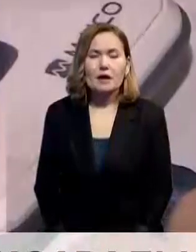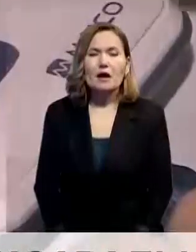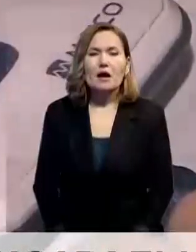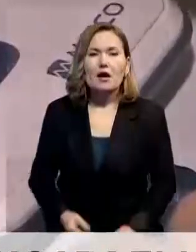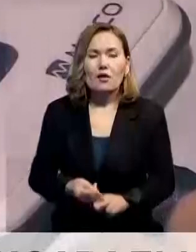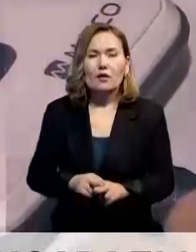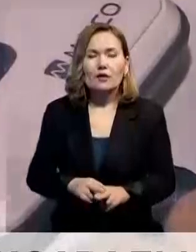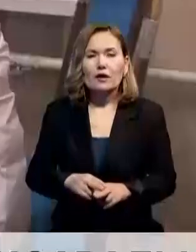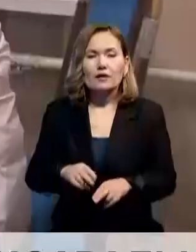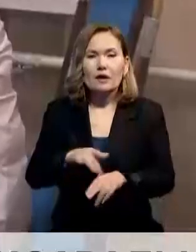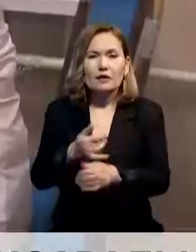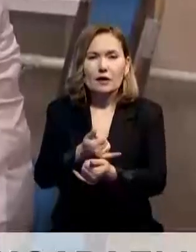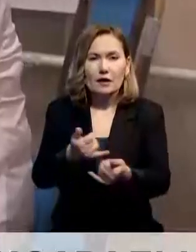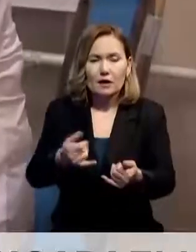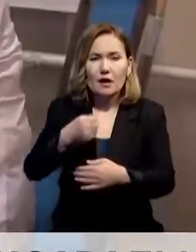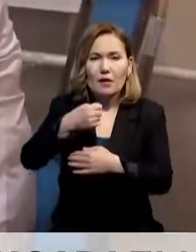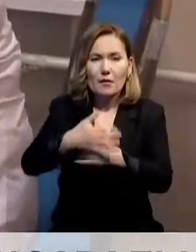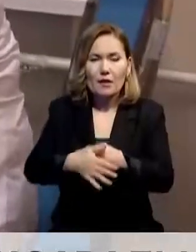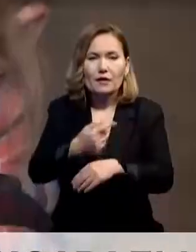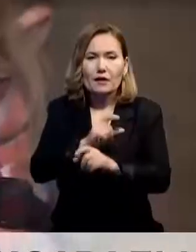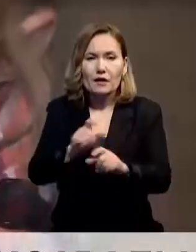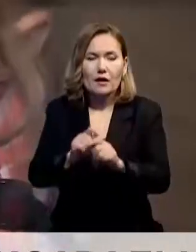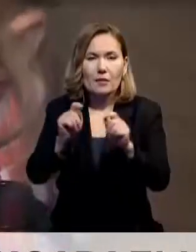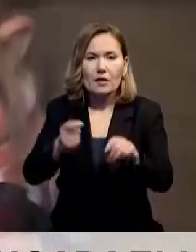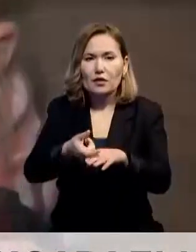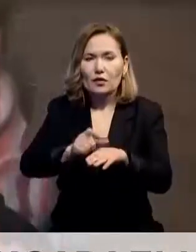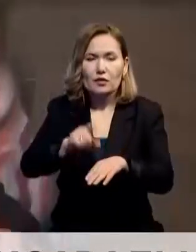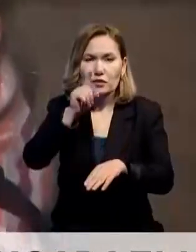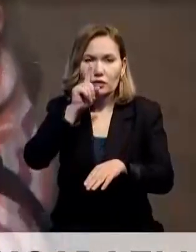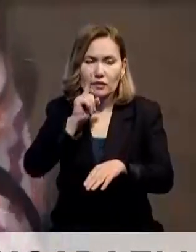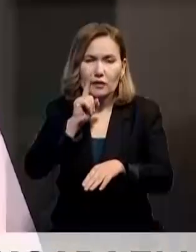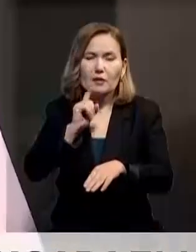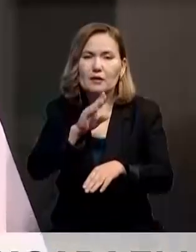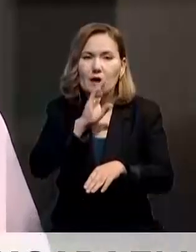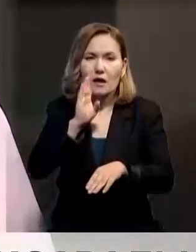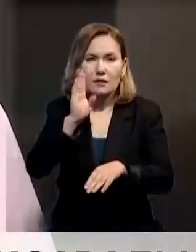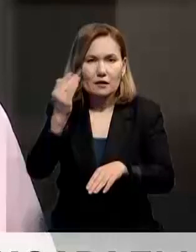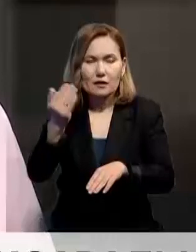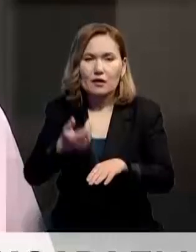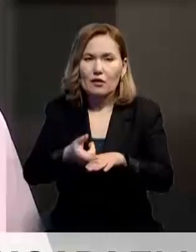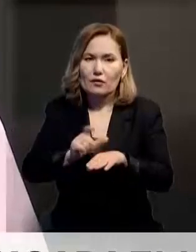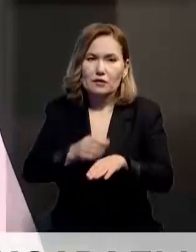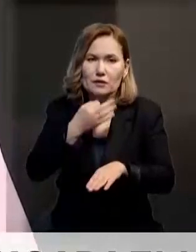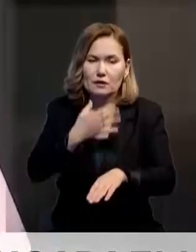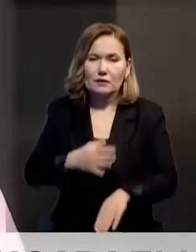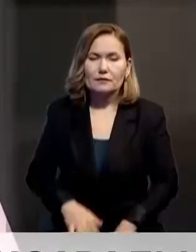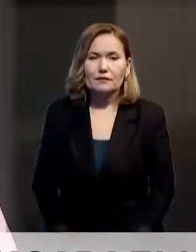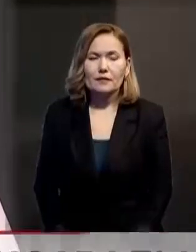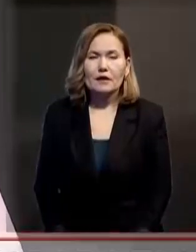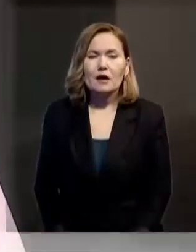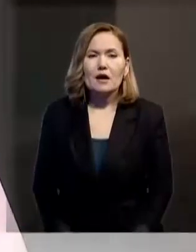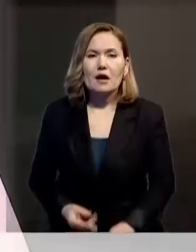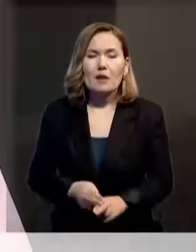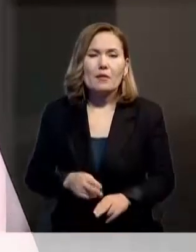әрі қолжетімді қызметтің аудан орталығында көрсетілуі ата-ана үшін де бала болашағы үшін де маңызды. Кабинет очень востребованный. Баланың